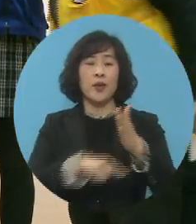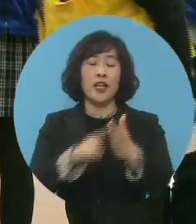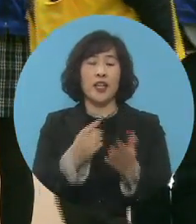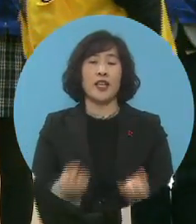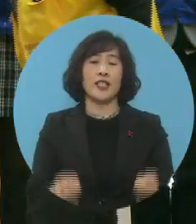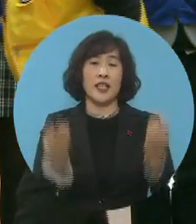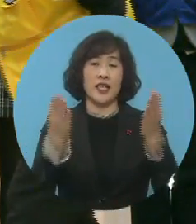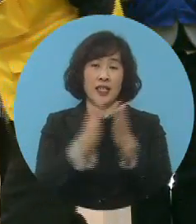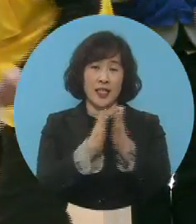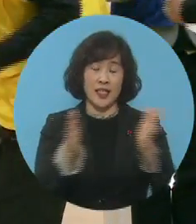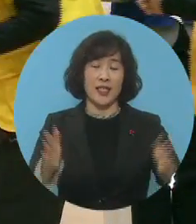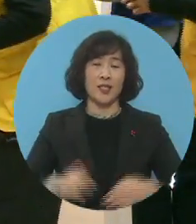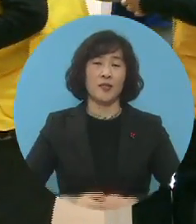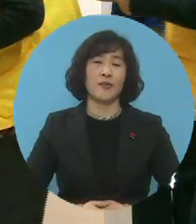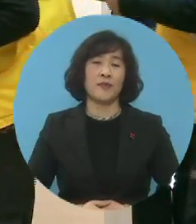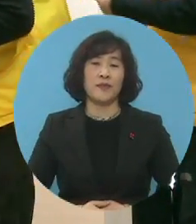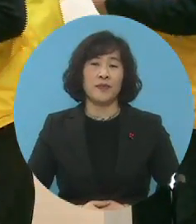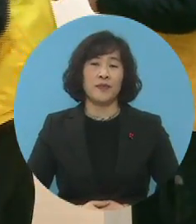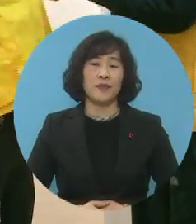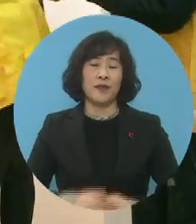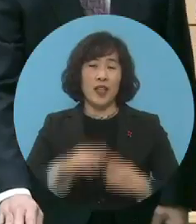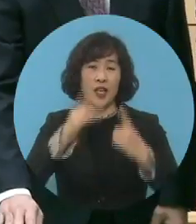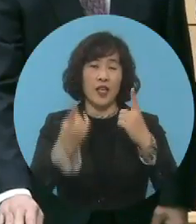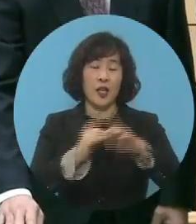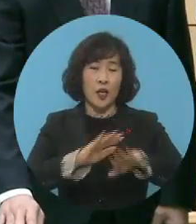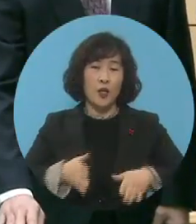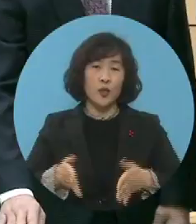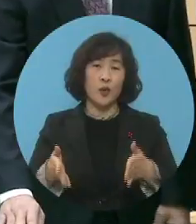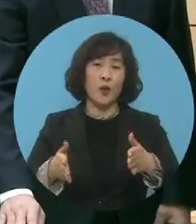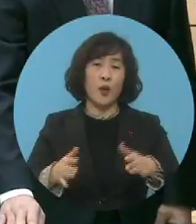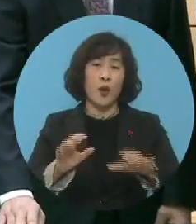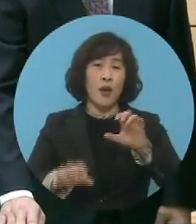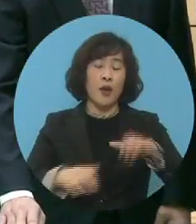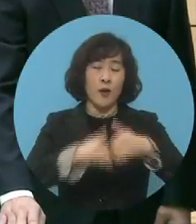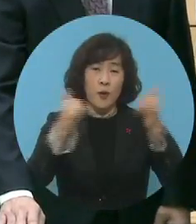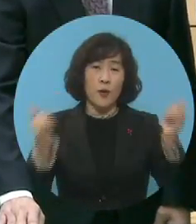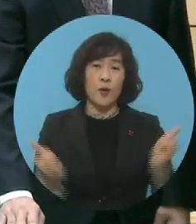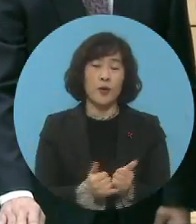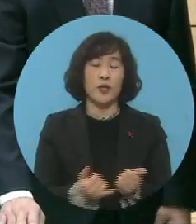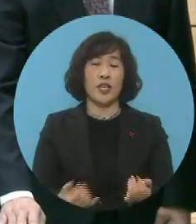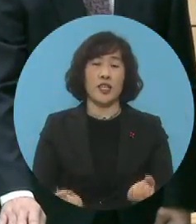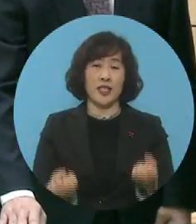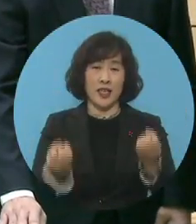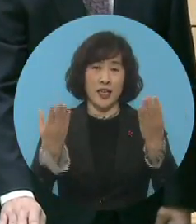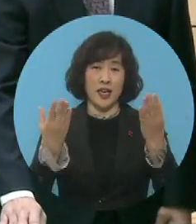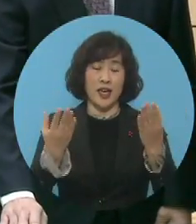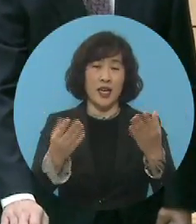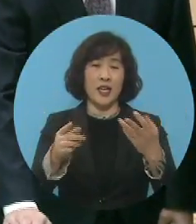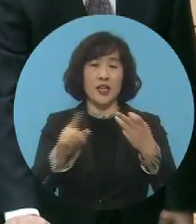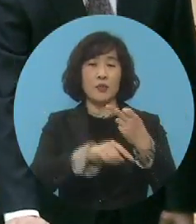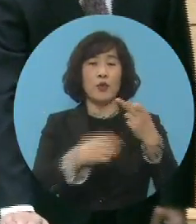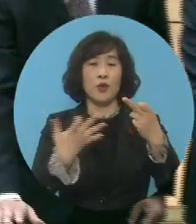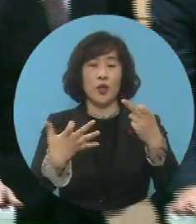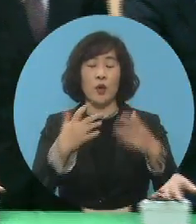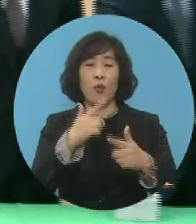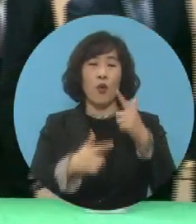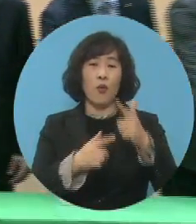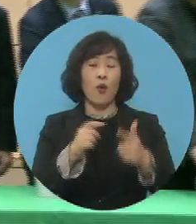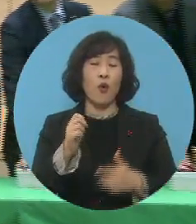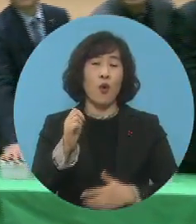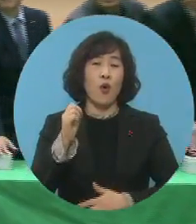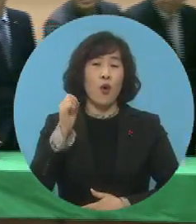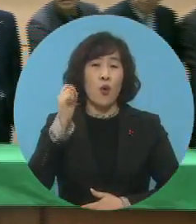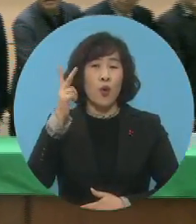참여를 부탁했습니다. 올해 20억 원의 적십자 회비 모금을 목표로 세운 전라남도는 12월